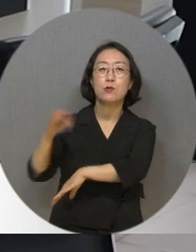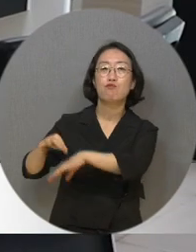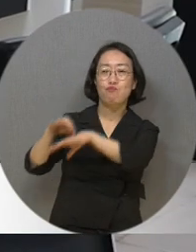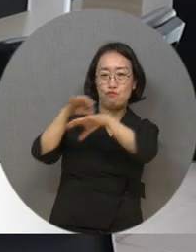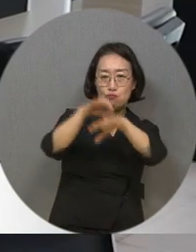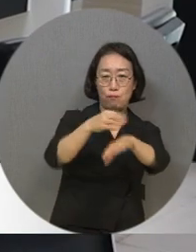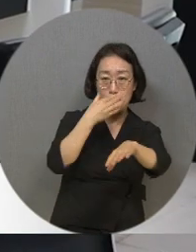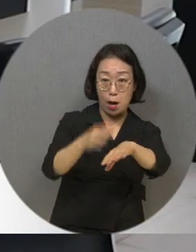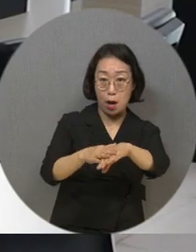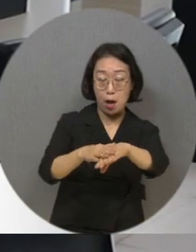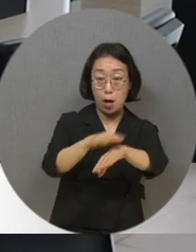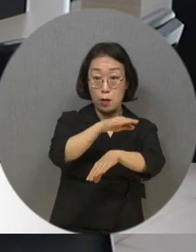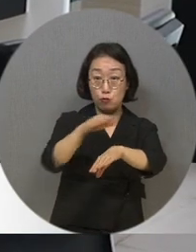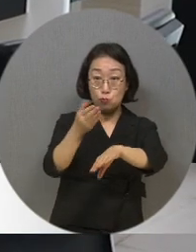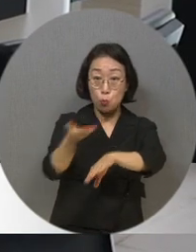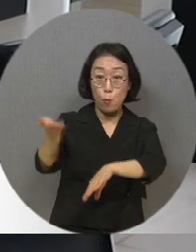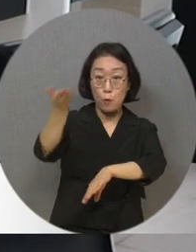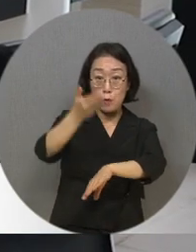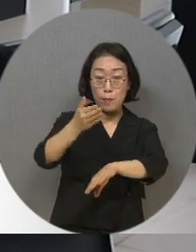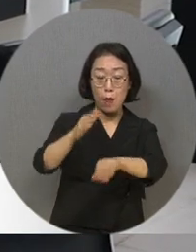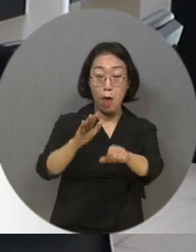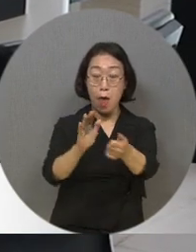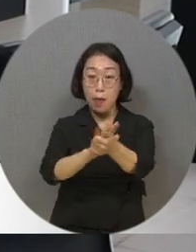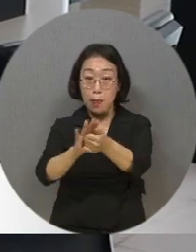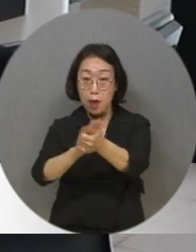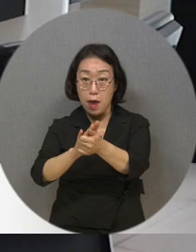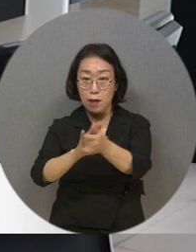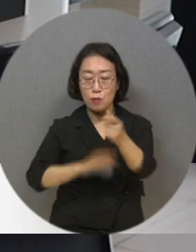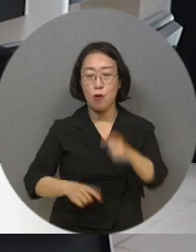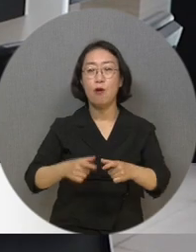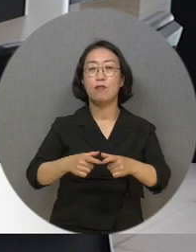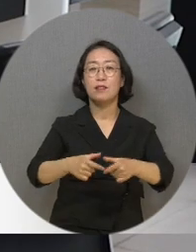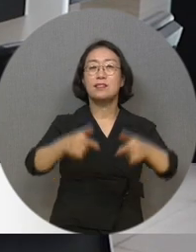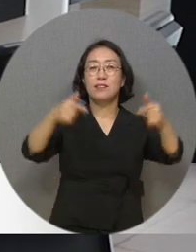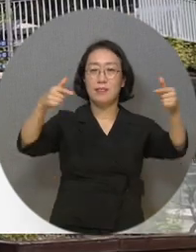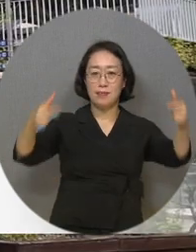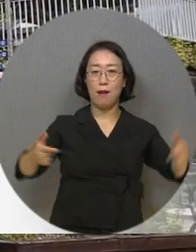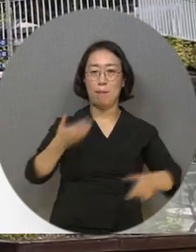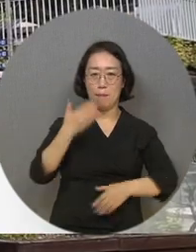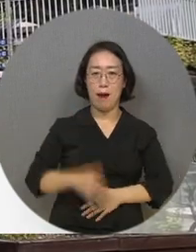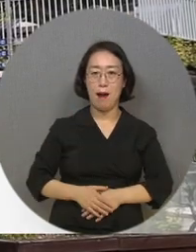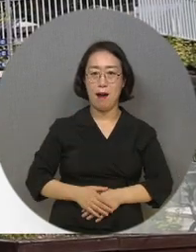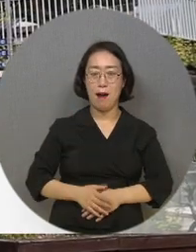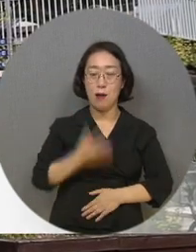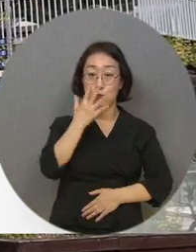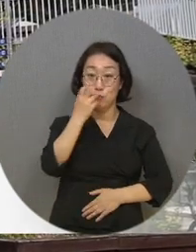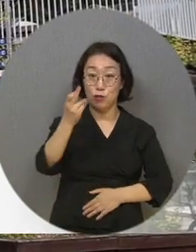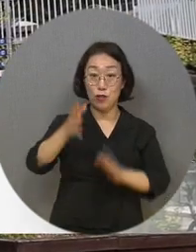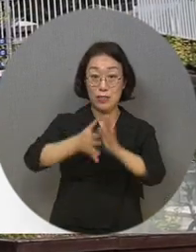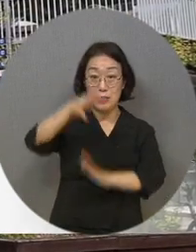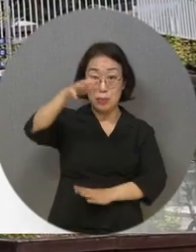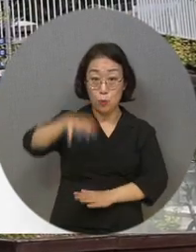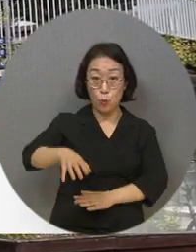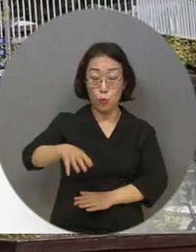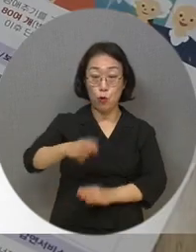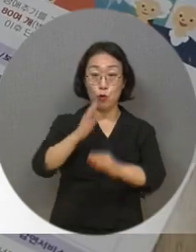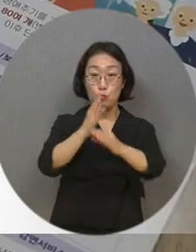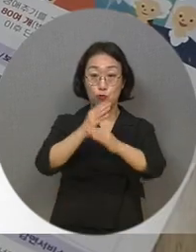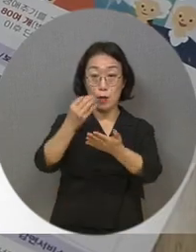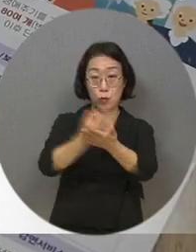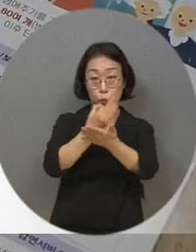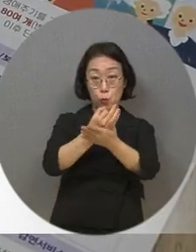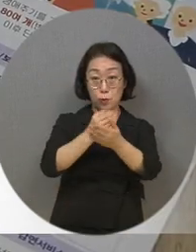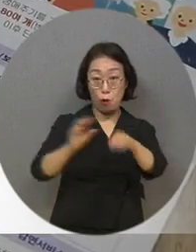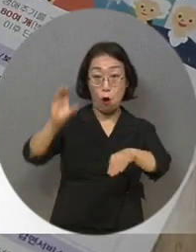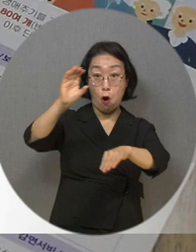중위소득이 높아질수록 복지 서비스를 받는 대상자도 늘어나게 됩니다. 순천시는 기준 중위소득 상향에 따라